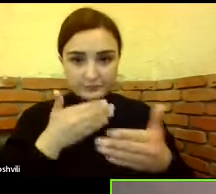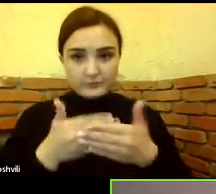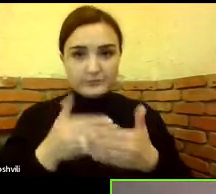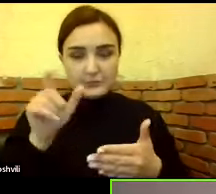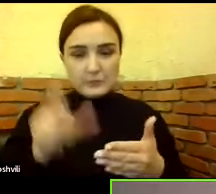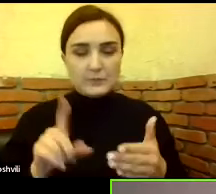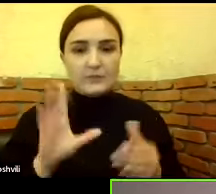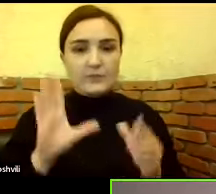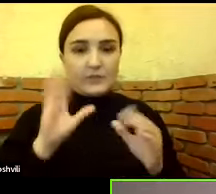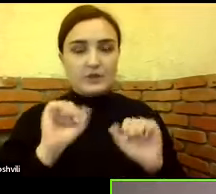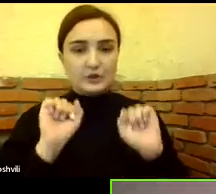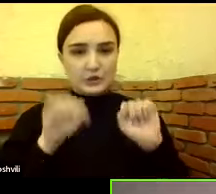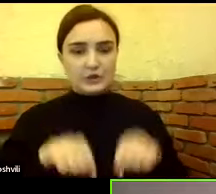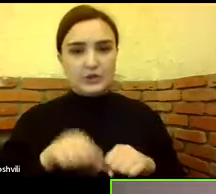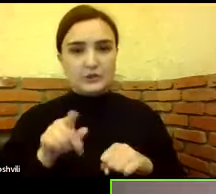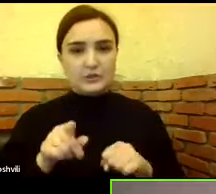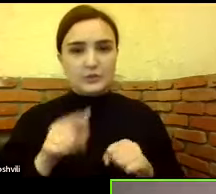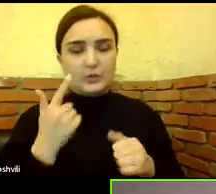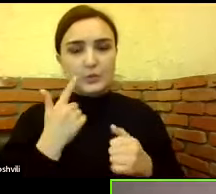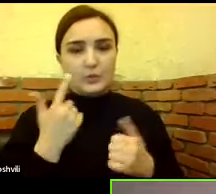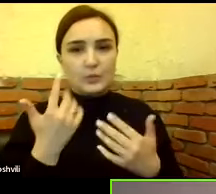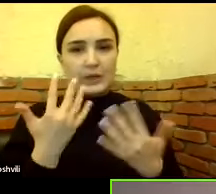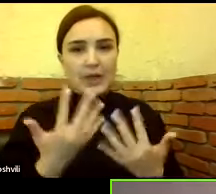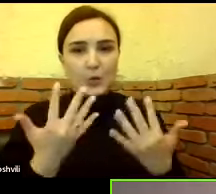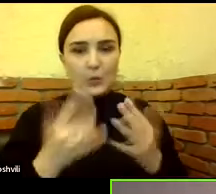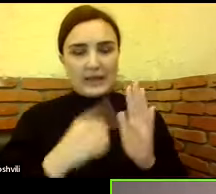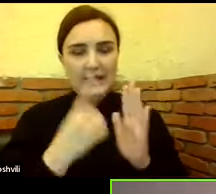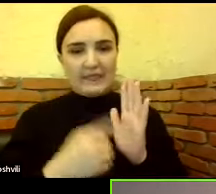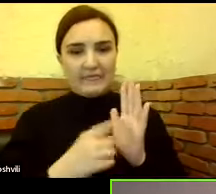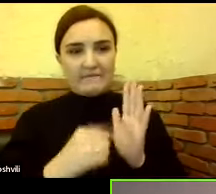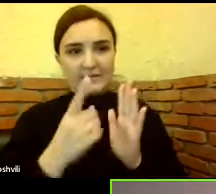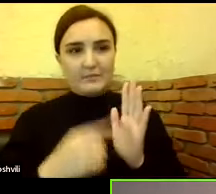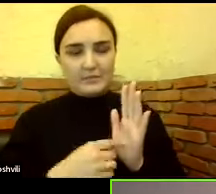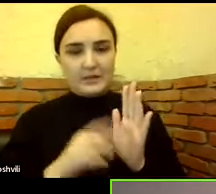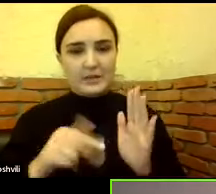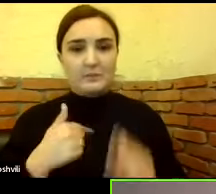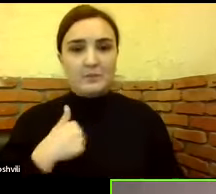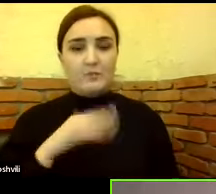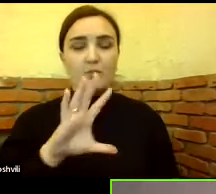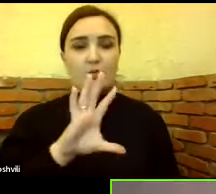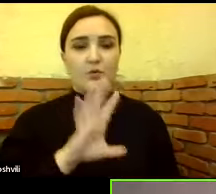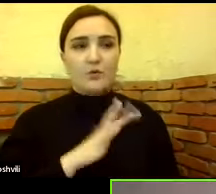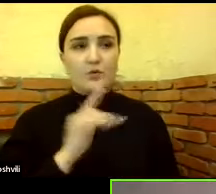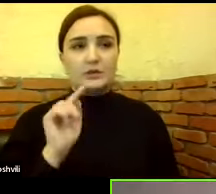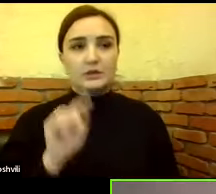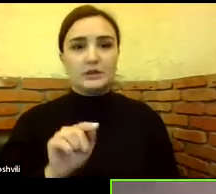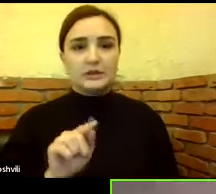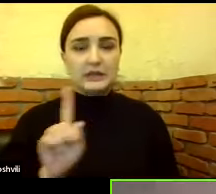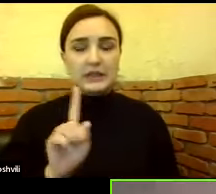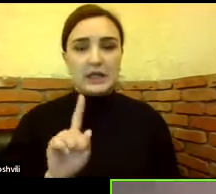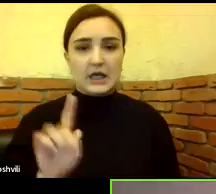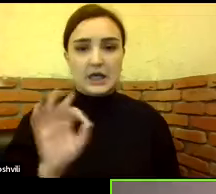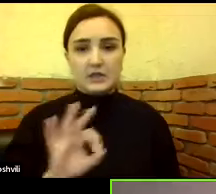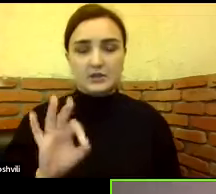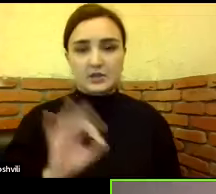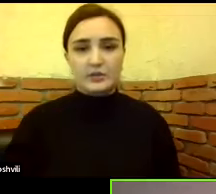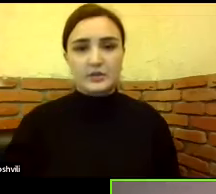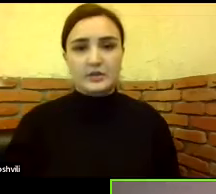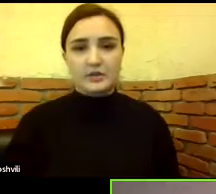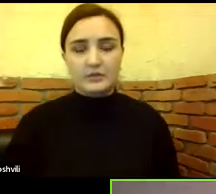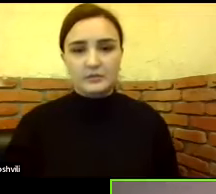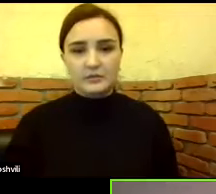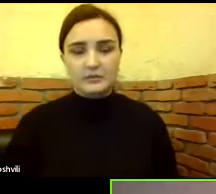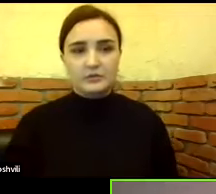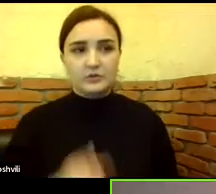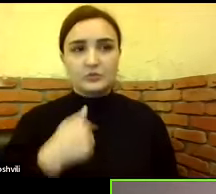მაგალითად თუნდაც უხერხული კითხვები დაუსვას. და ანუ მე მქონია ის რაღაც, რომ მაგალითად ჩემთვის